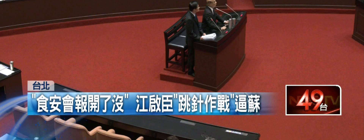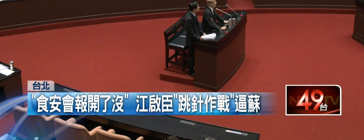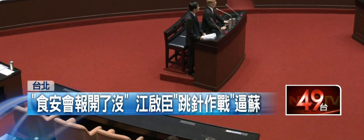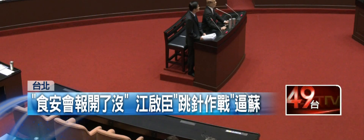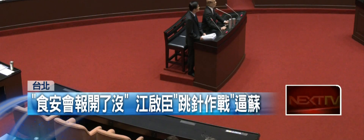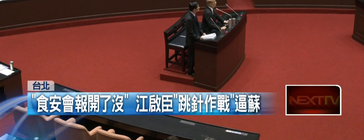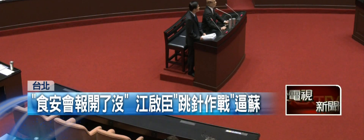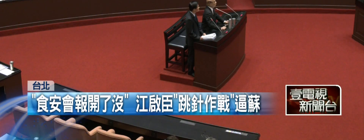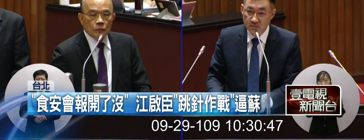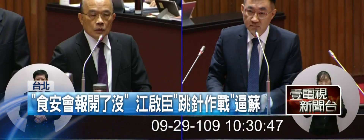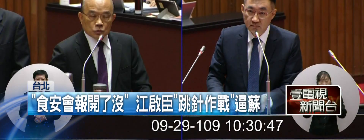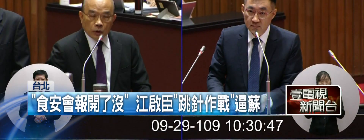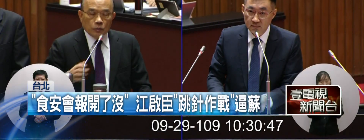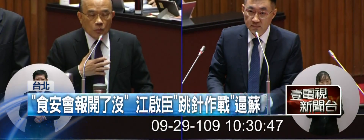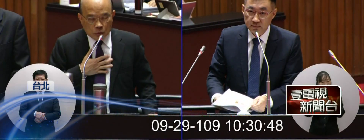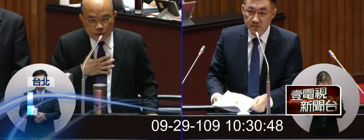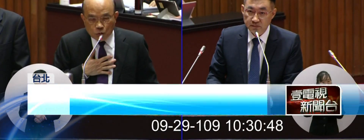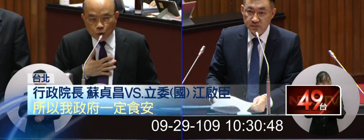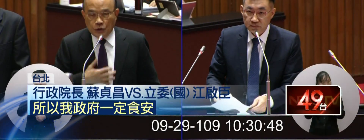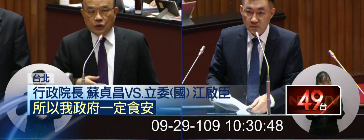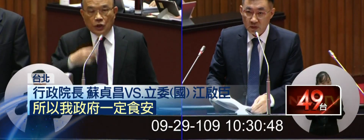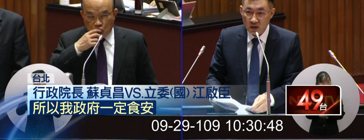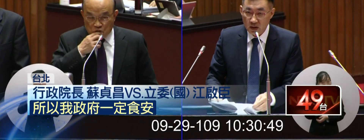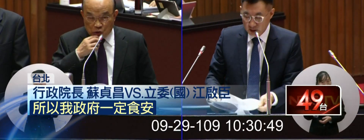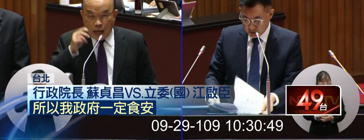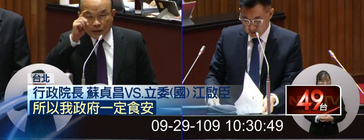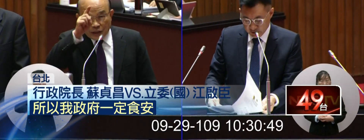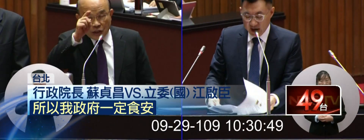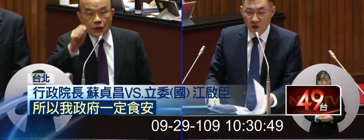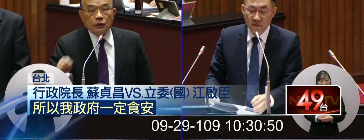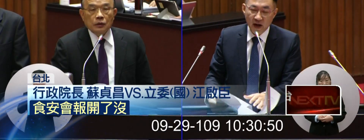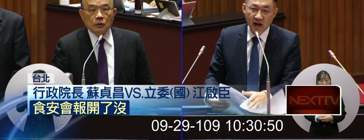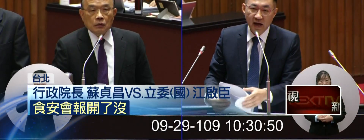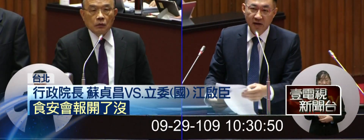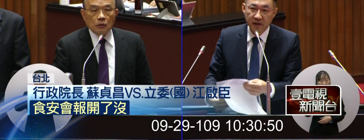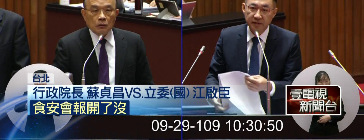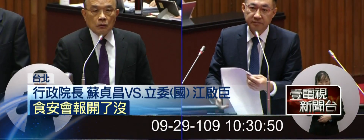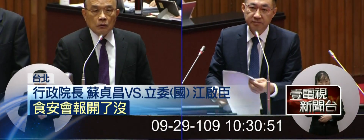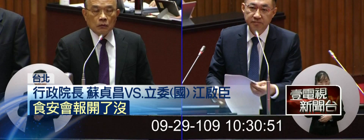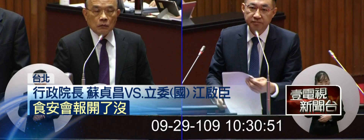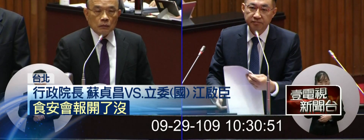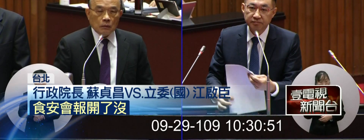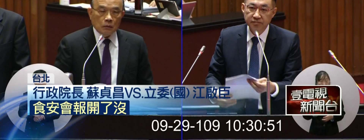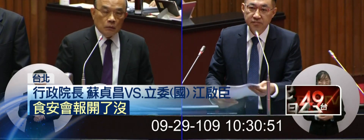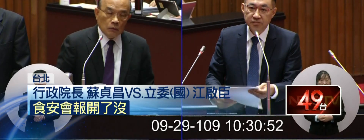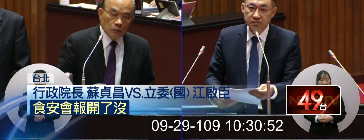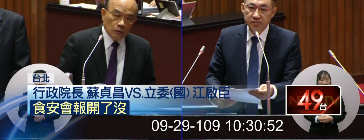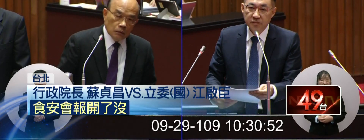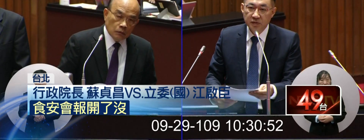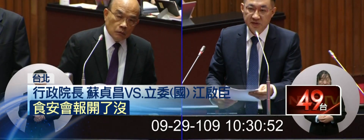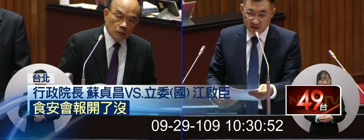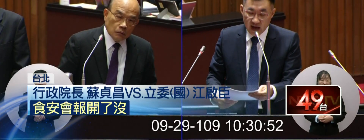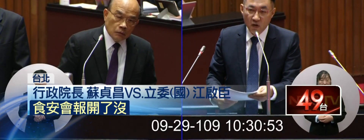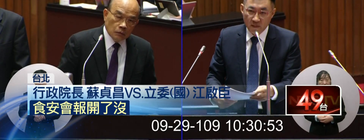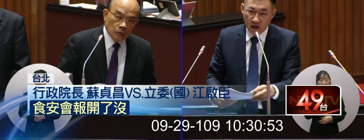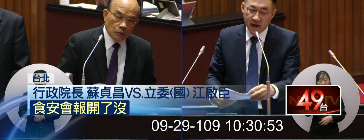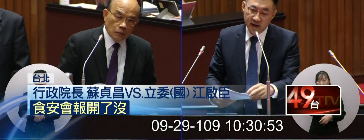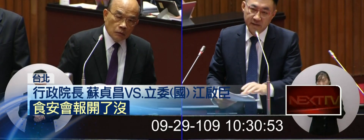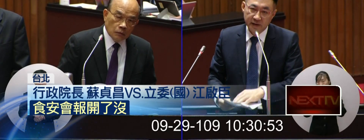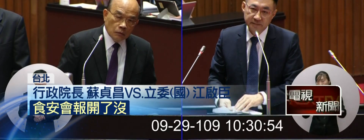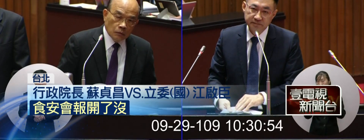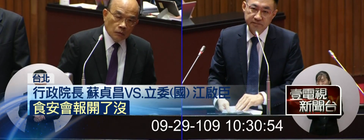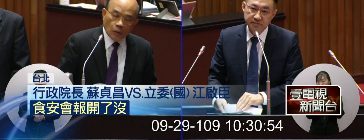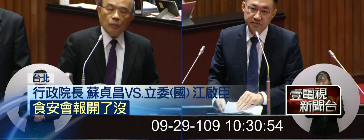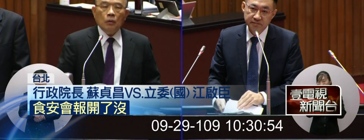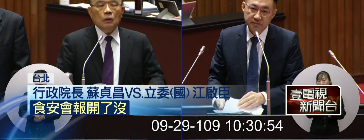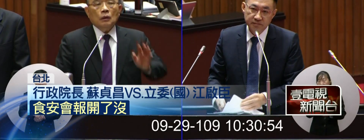势跳针狂问： 所以我政府一定食安？ 食安汇报开了没？食安汇报开了